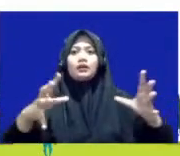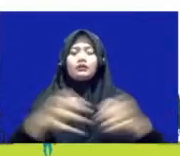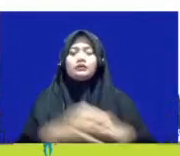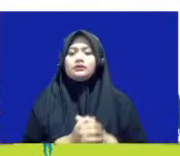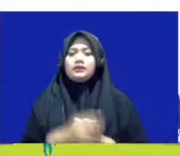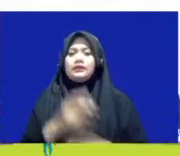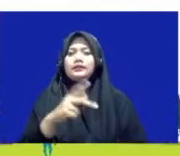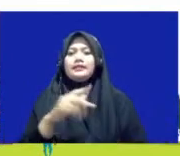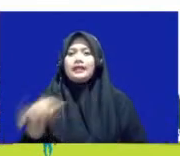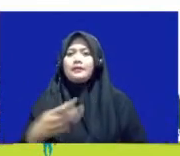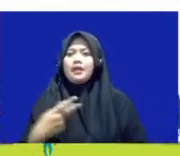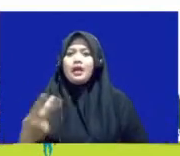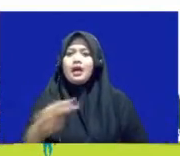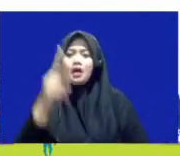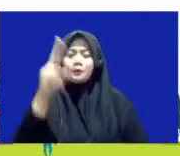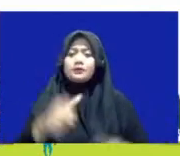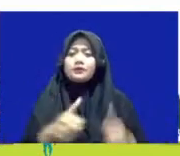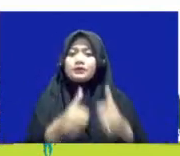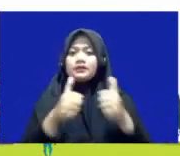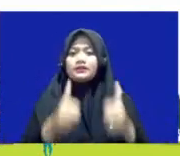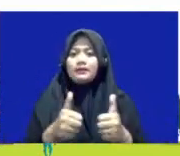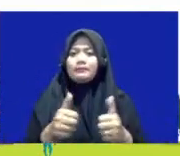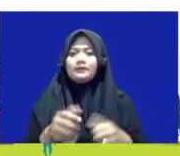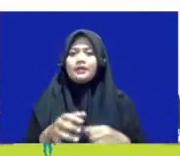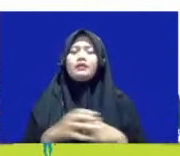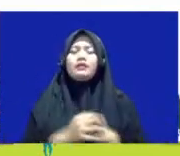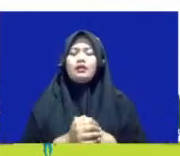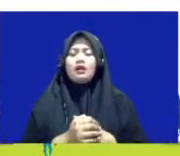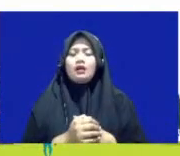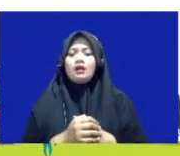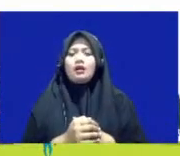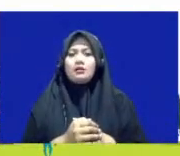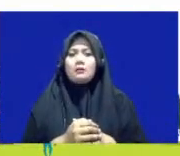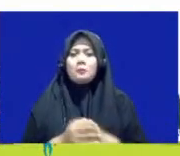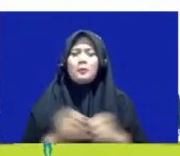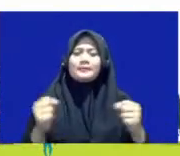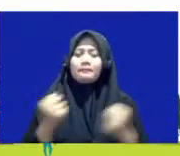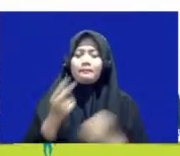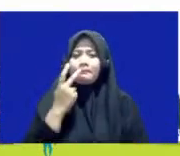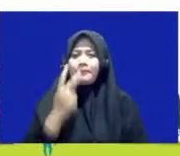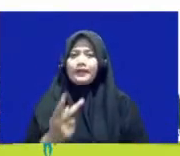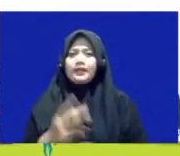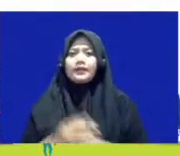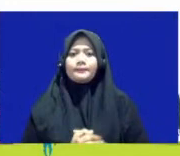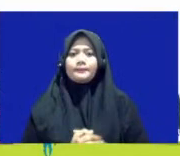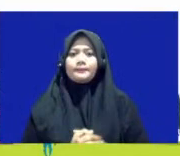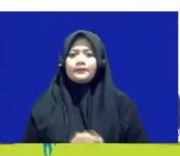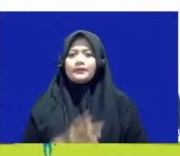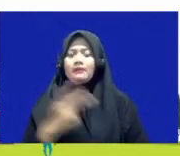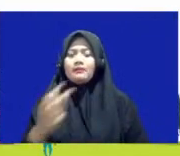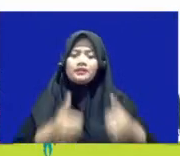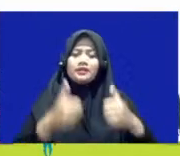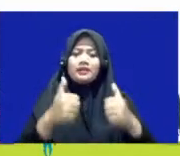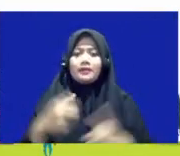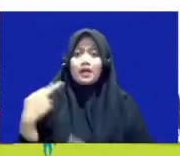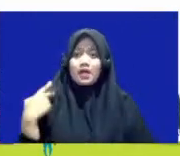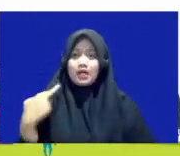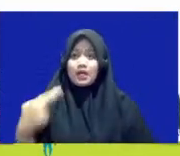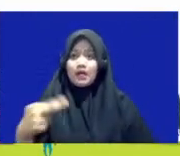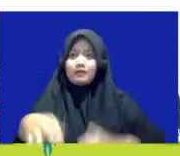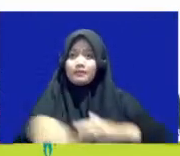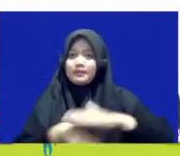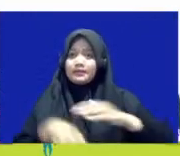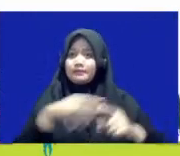selalu siaga dan waspada. Karena itu, kami juga menyiapkan jejaring relawan berbasis masyarakat di